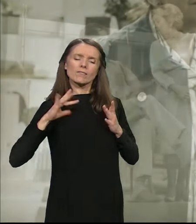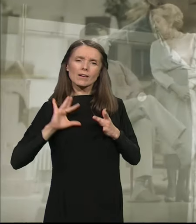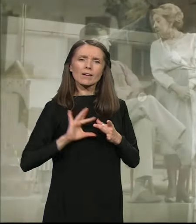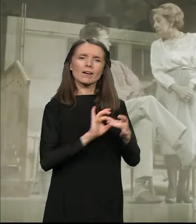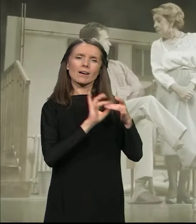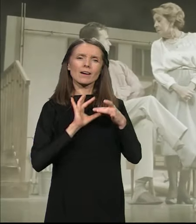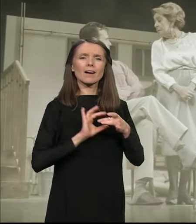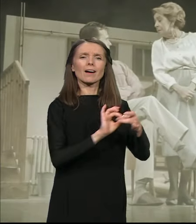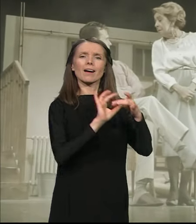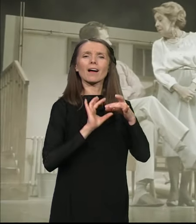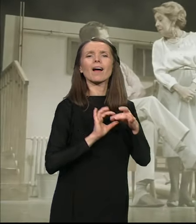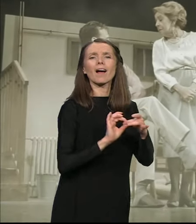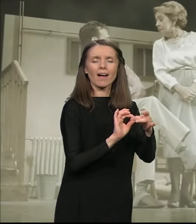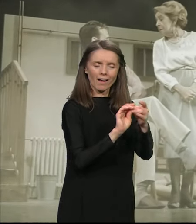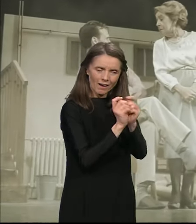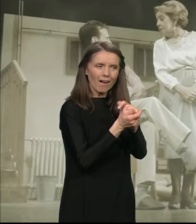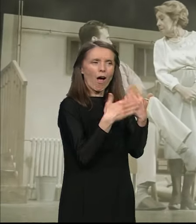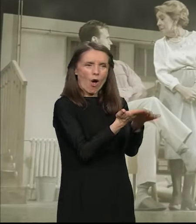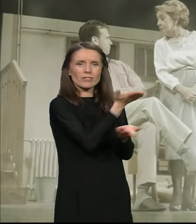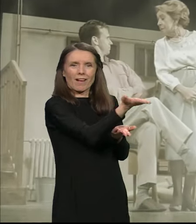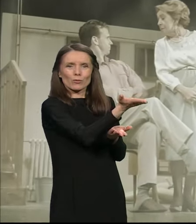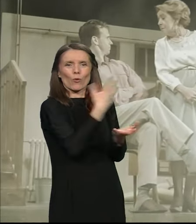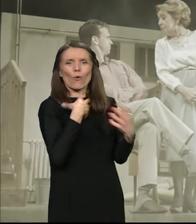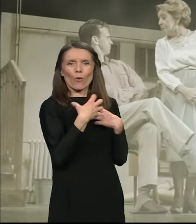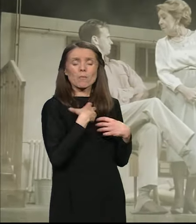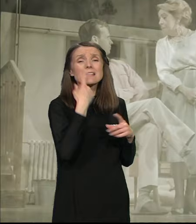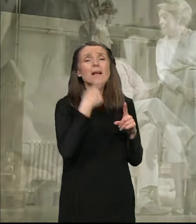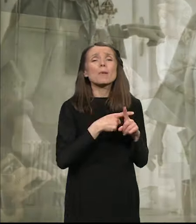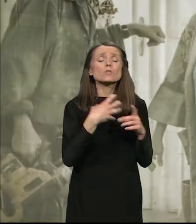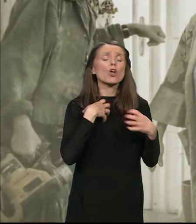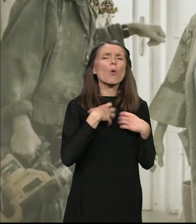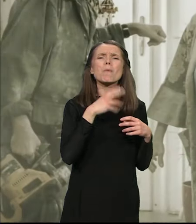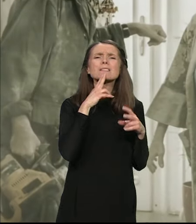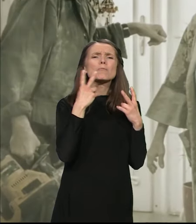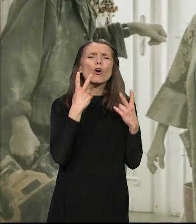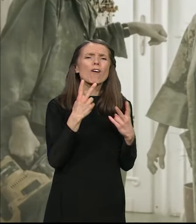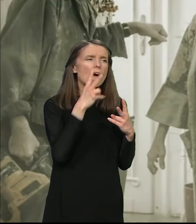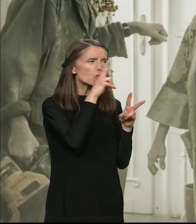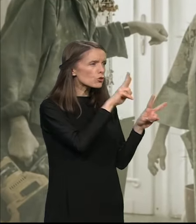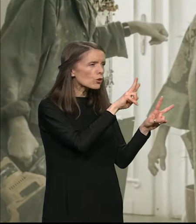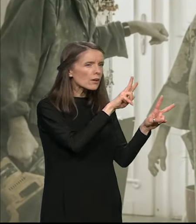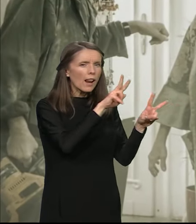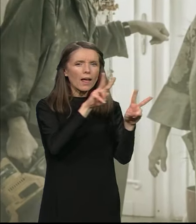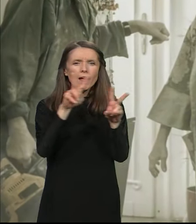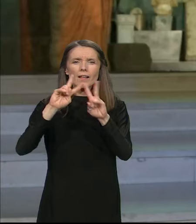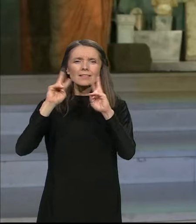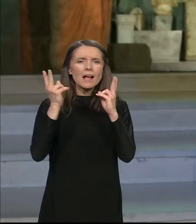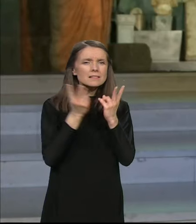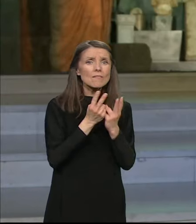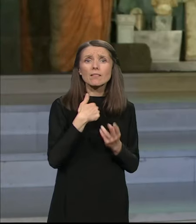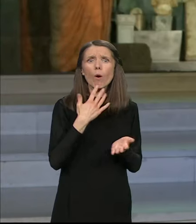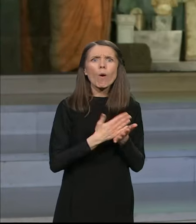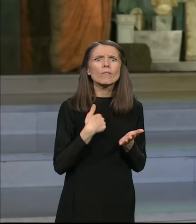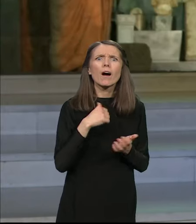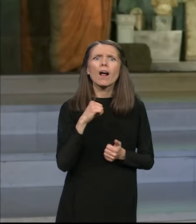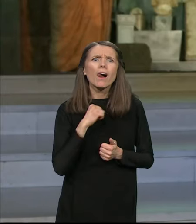se dobije karakter. Suština isto glume posmatranje sveta oko sebe, odnosa. Mene sve zanima. Zanima me da vidim kad